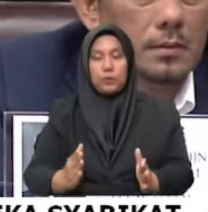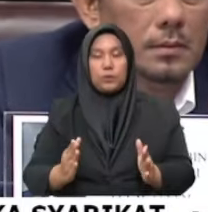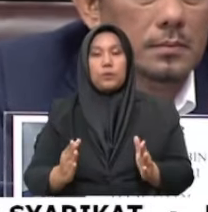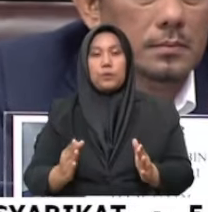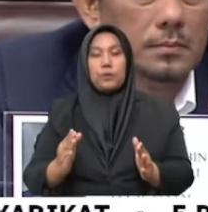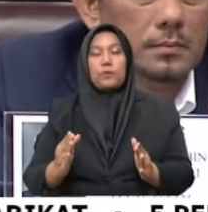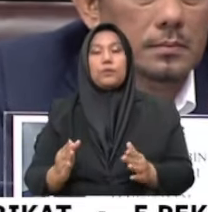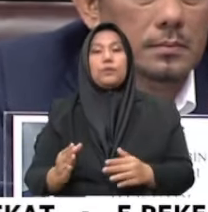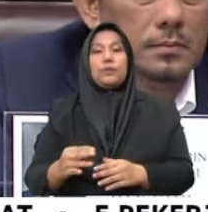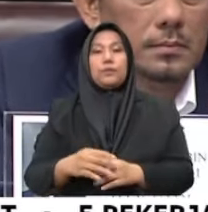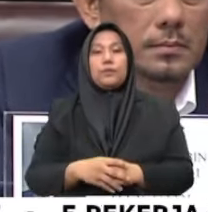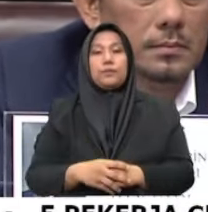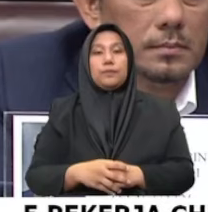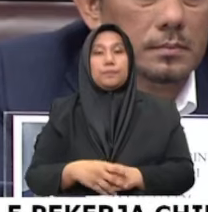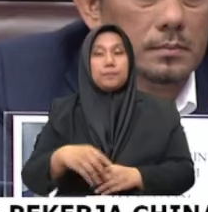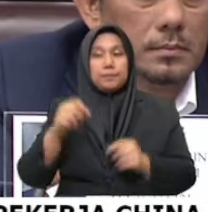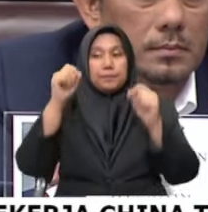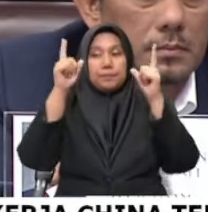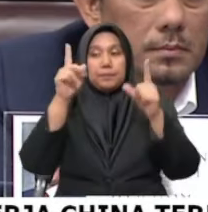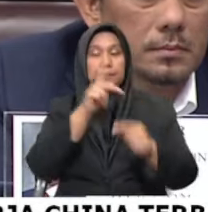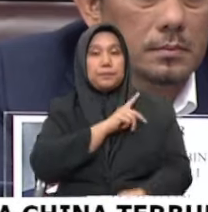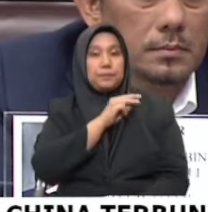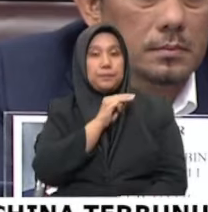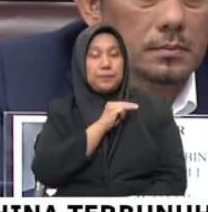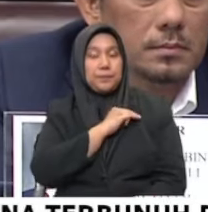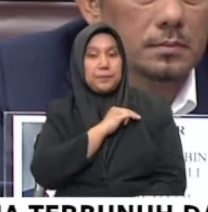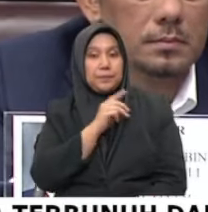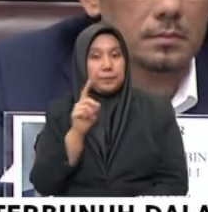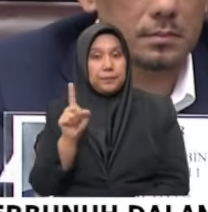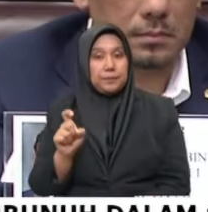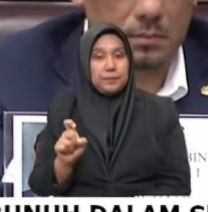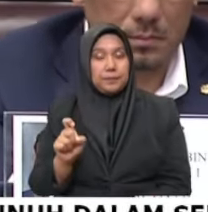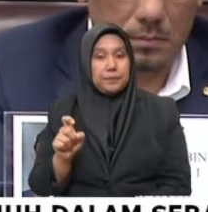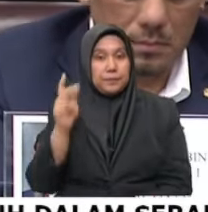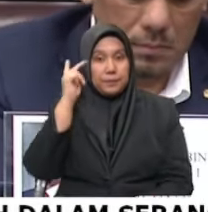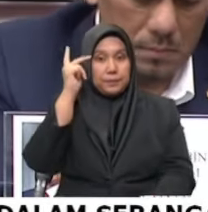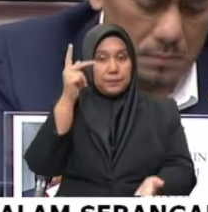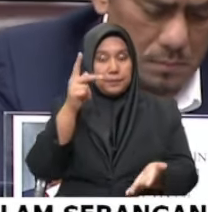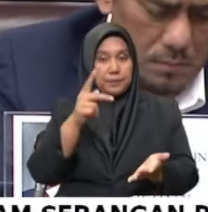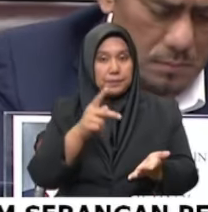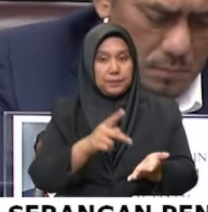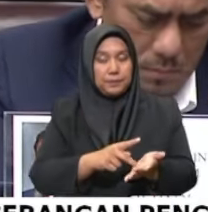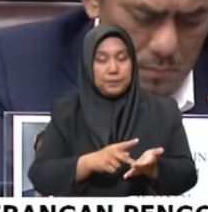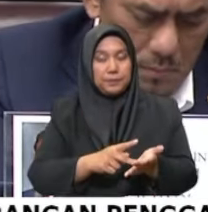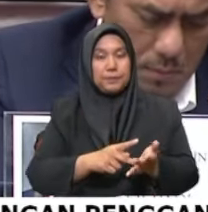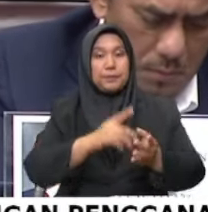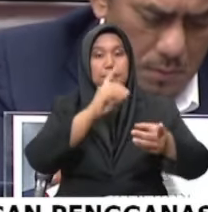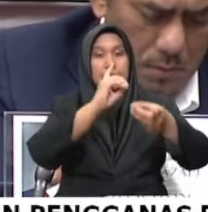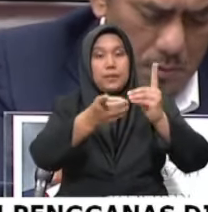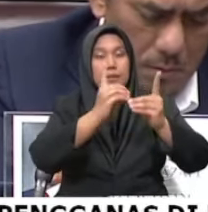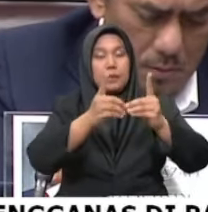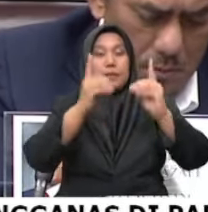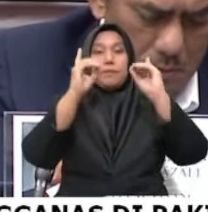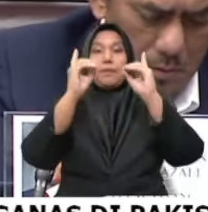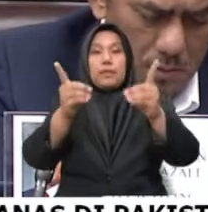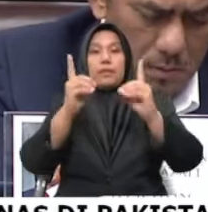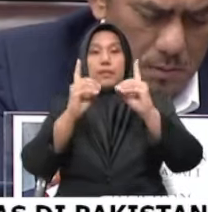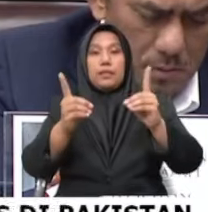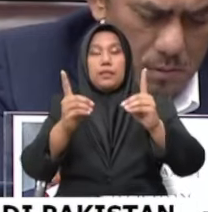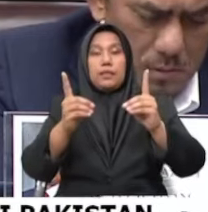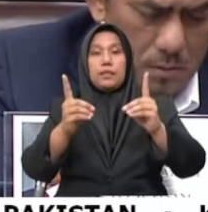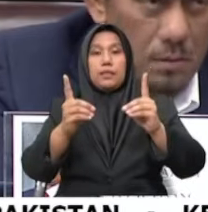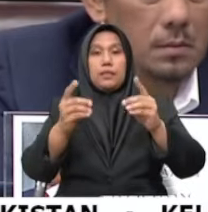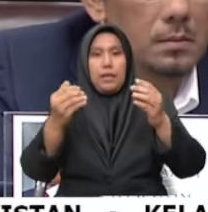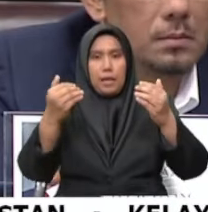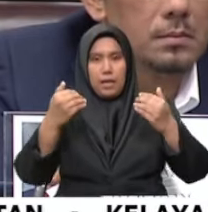sedar atau tidak ke pihak kementerian, dengan pengenalan pendigitalan pendidikan, wujud buli